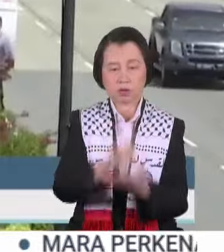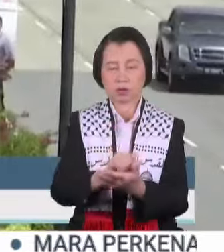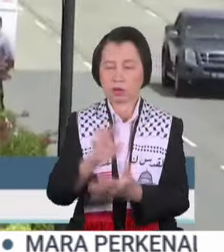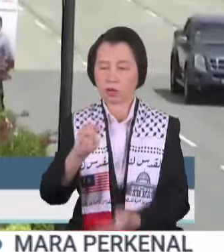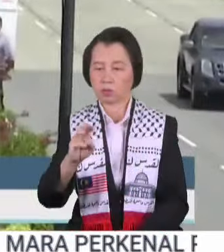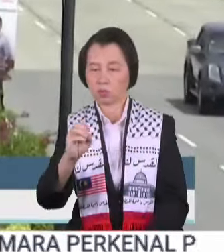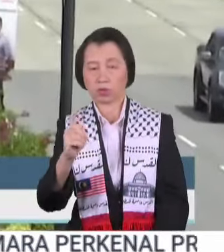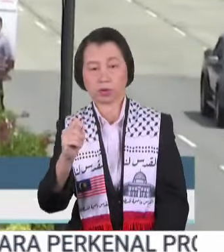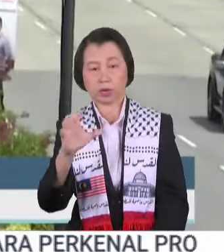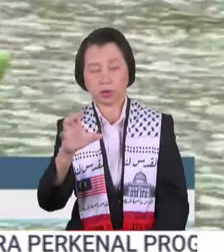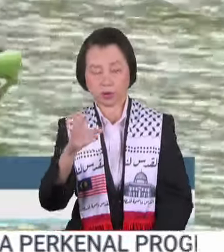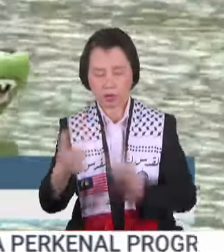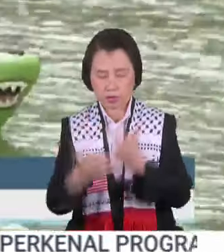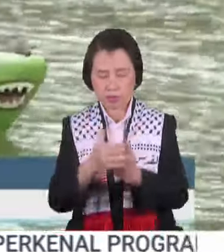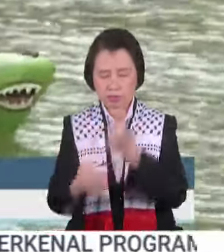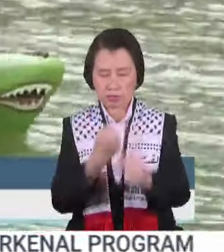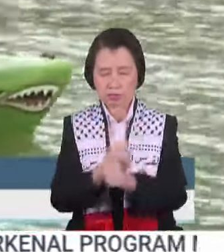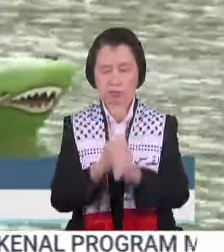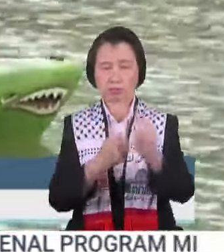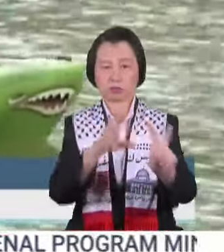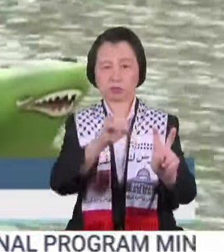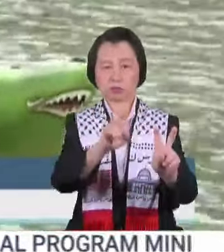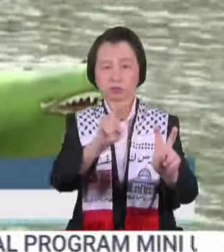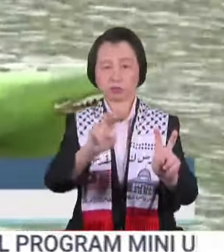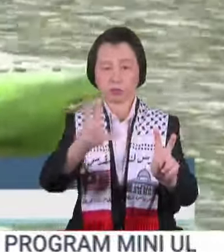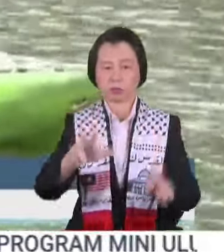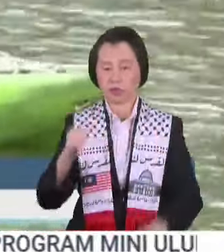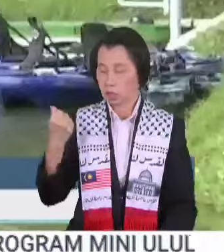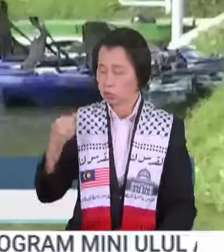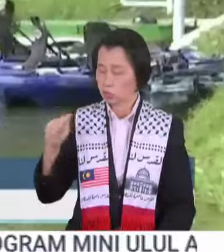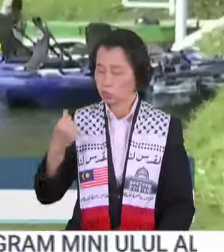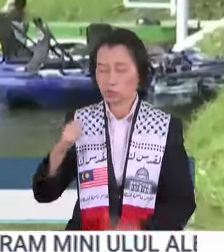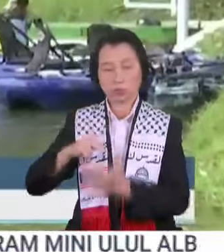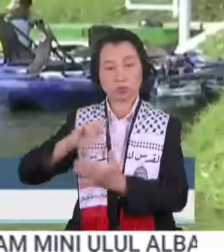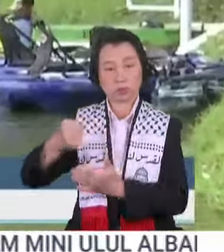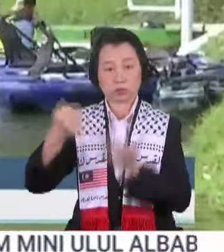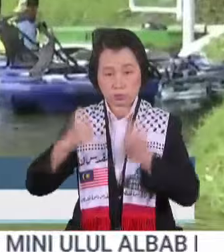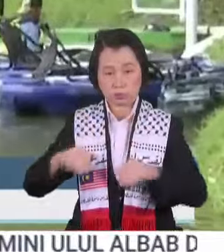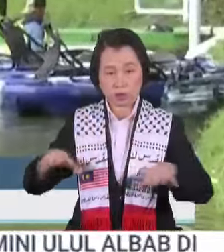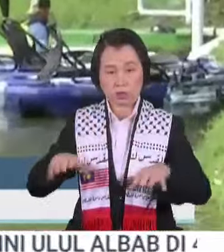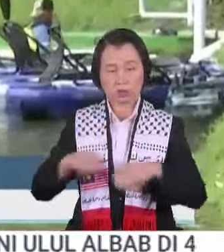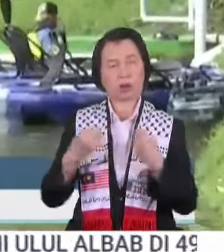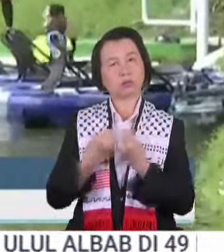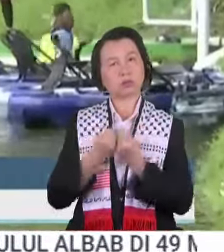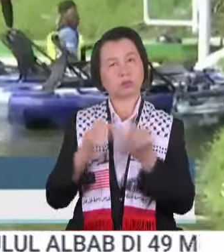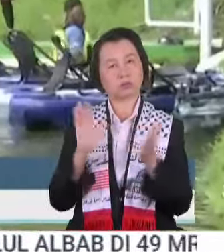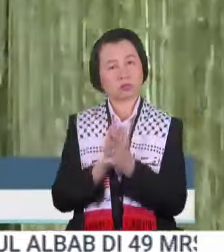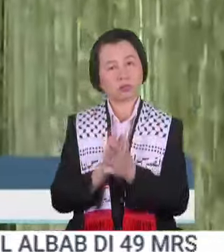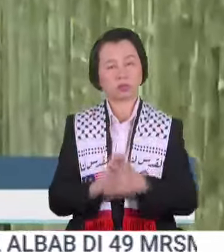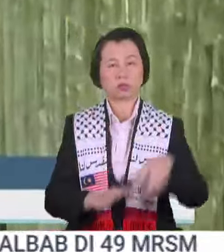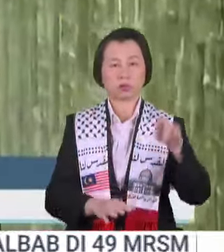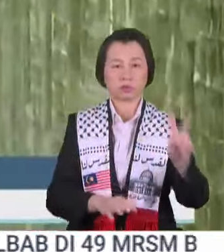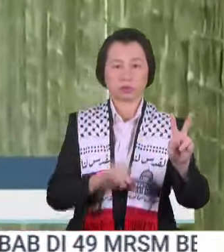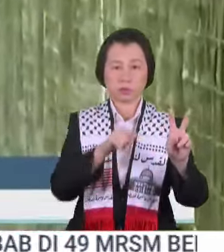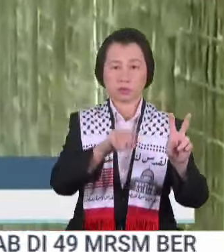pula, sehingga tahun 2023, 10 projek telah dilaksanakan dengan jumlah keseluruhan bernilai